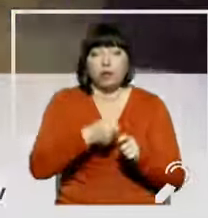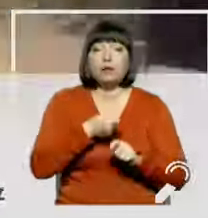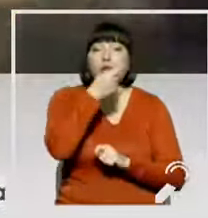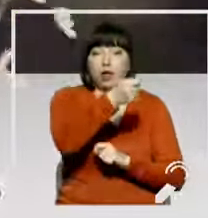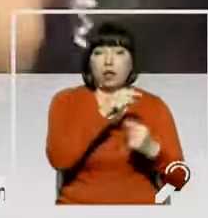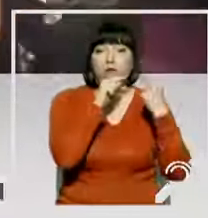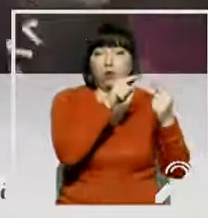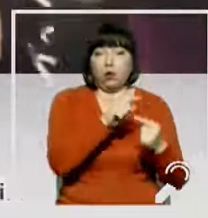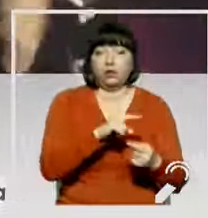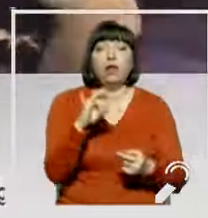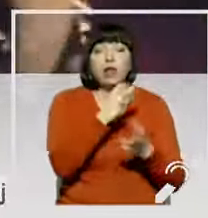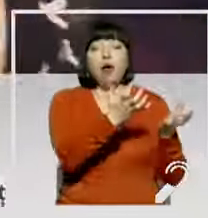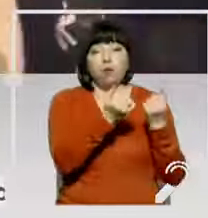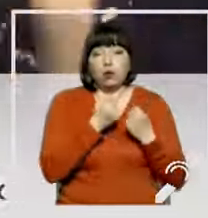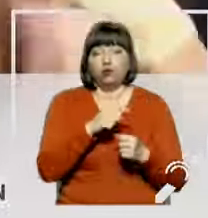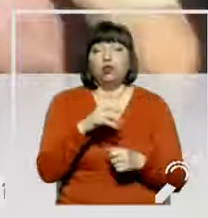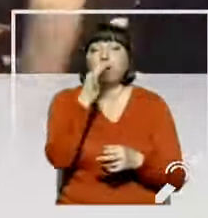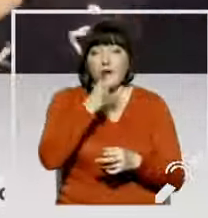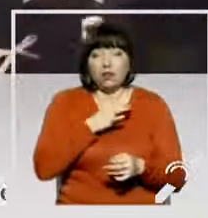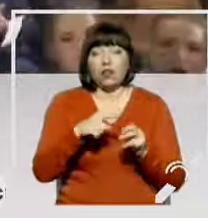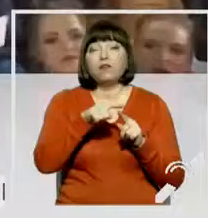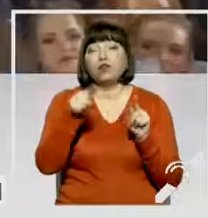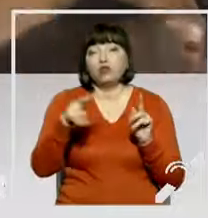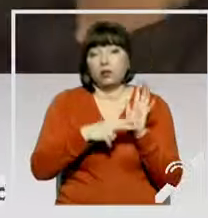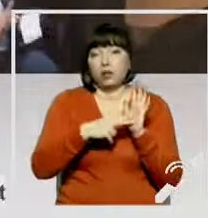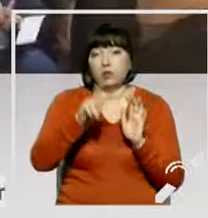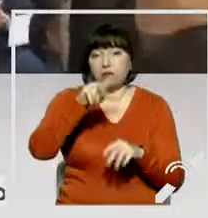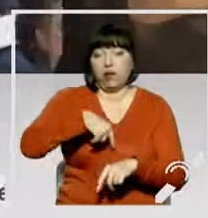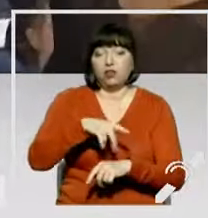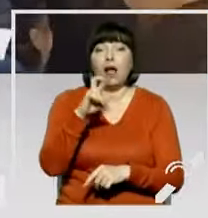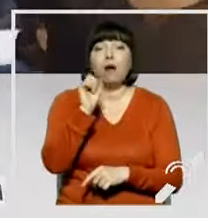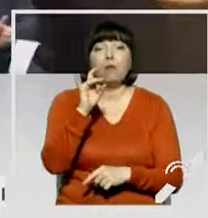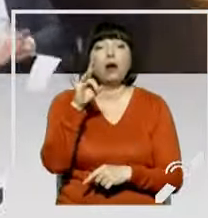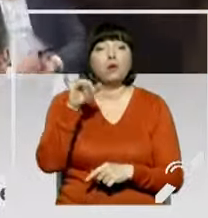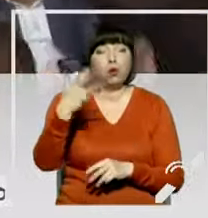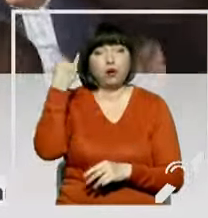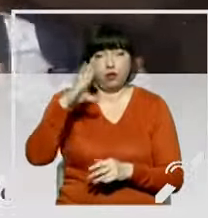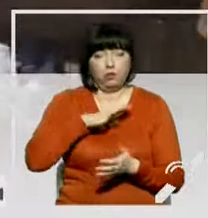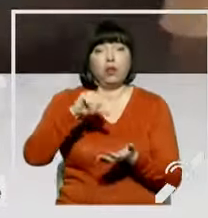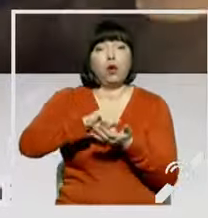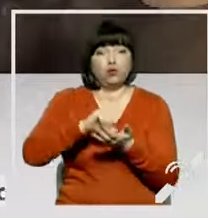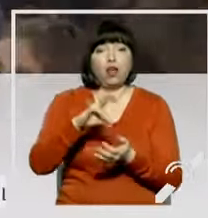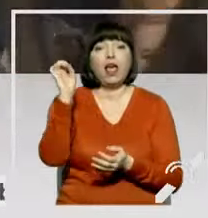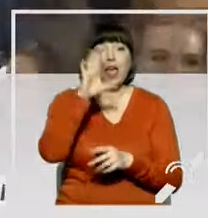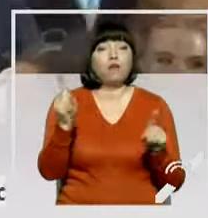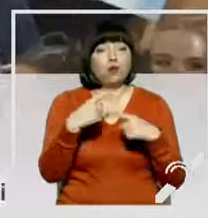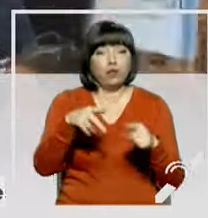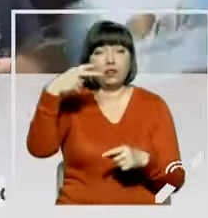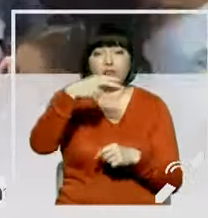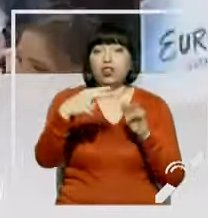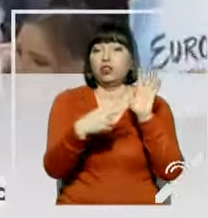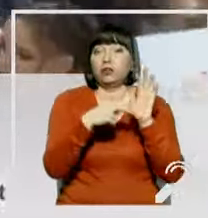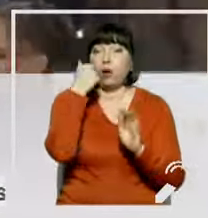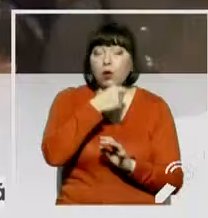rezultatul și va primi răspunsul în 72 de ore. Barbu a mai reprezentat Republica Moldova la competiția europeană în anul